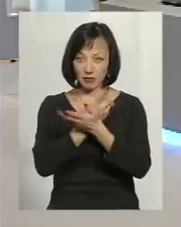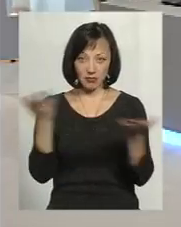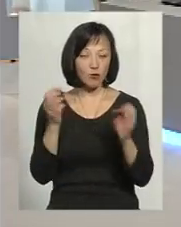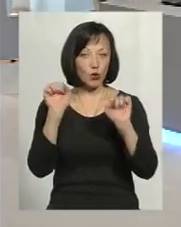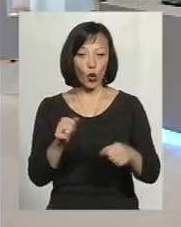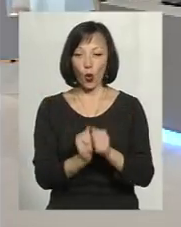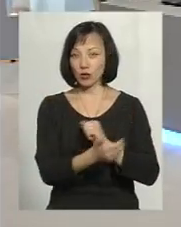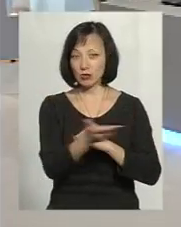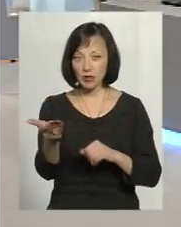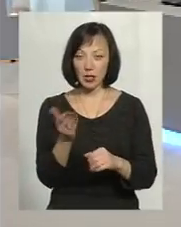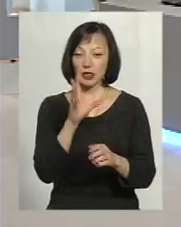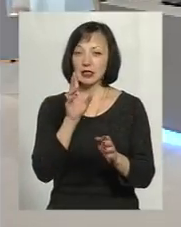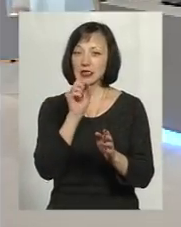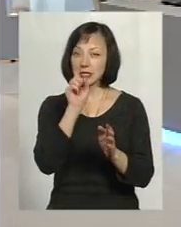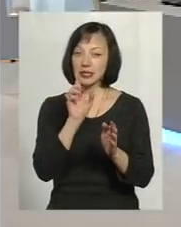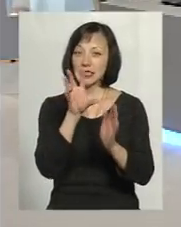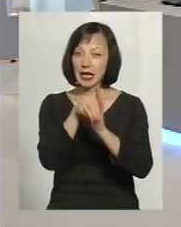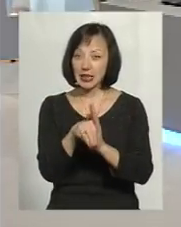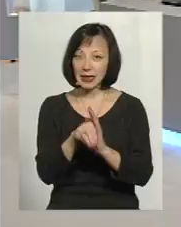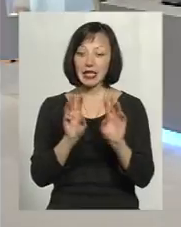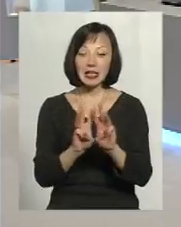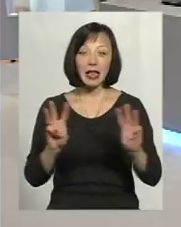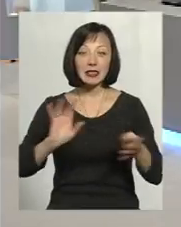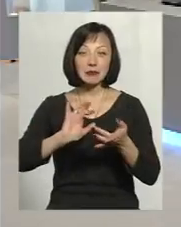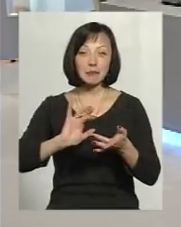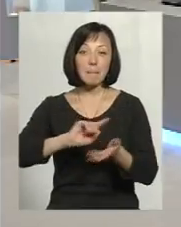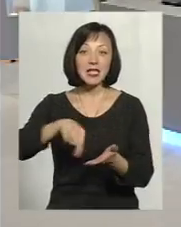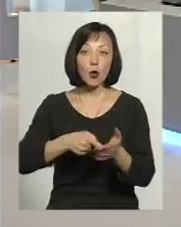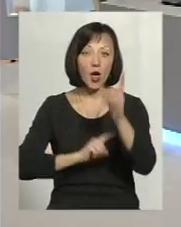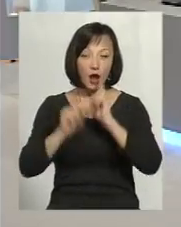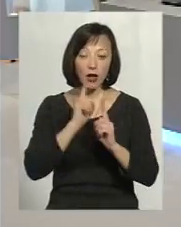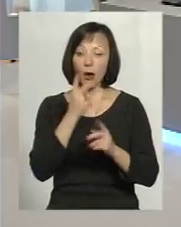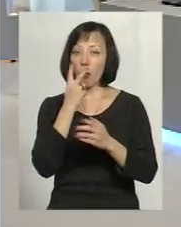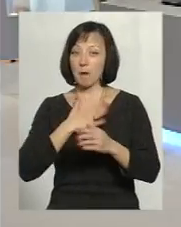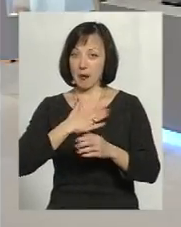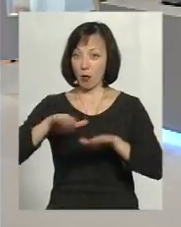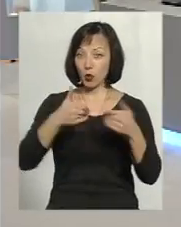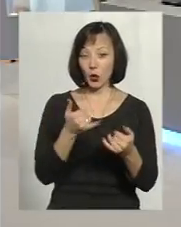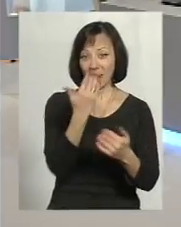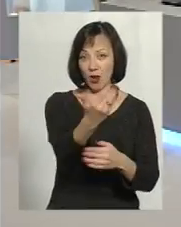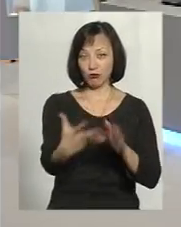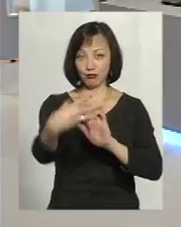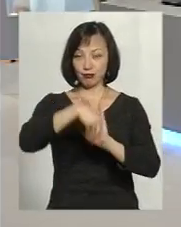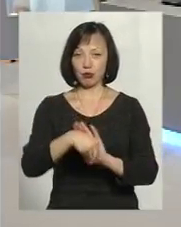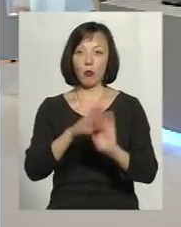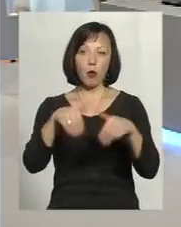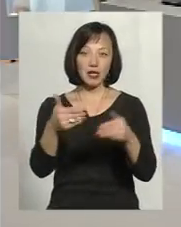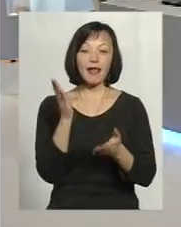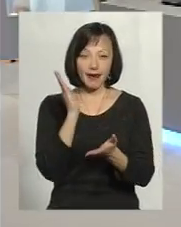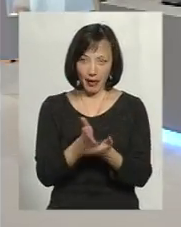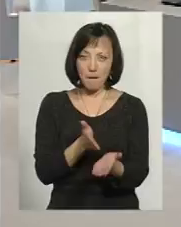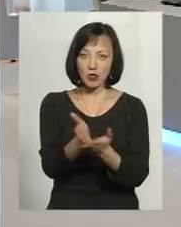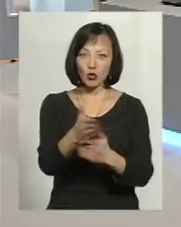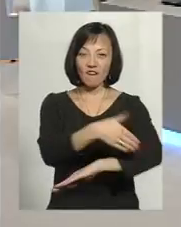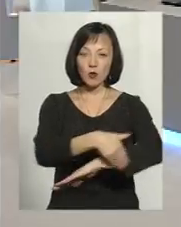доступу. Кожен може зайти на сайт міської ради, подивитись, що пропонуємо ми, і внести свої пропозиції. Там є маршрут по Прибузькій,